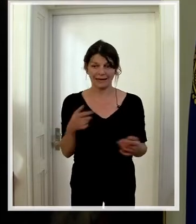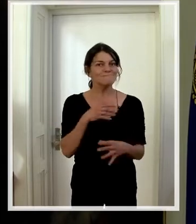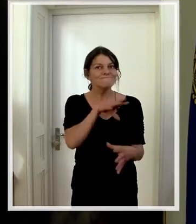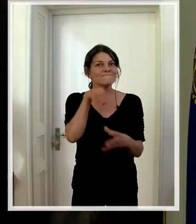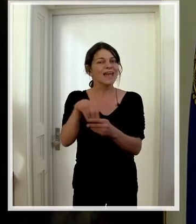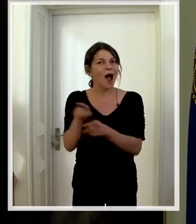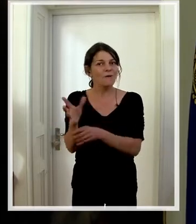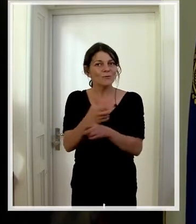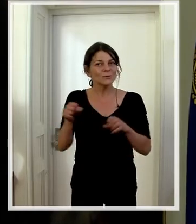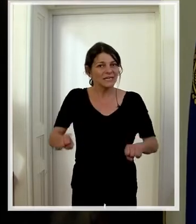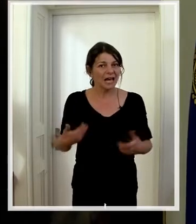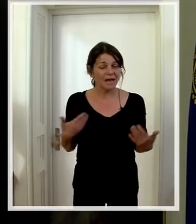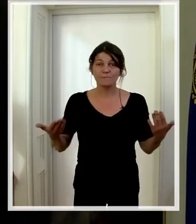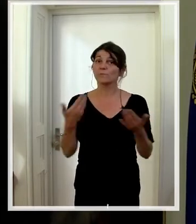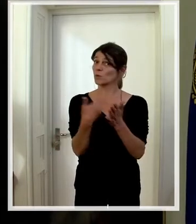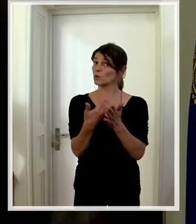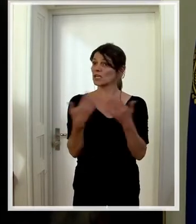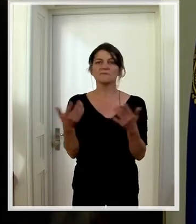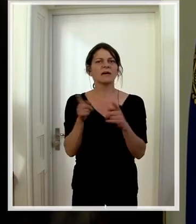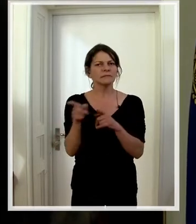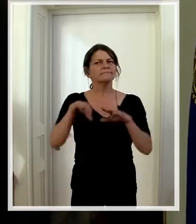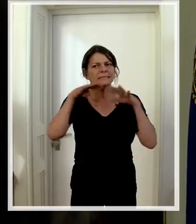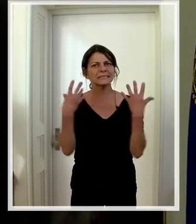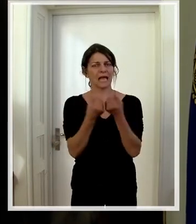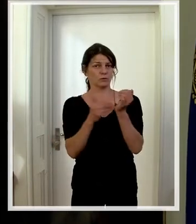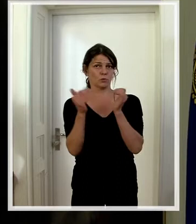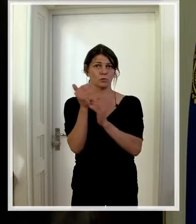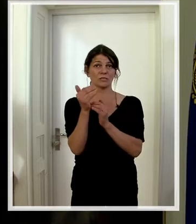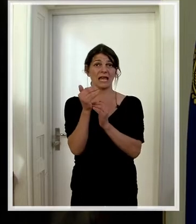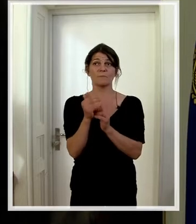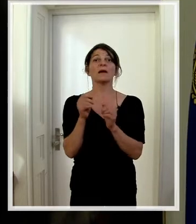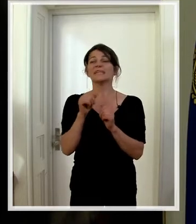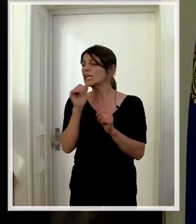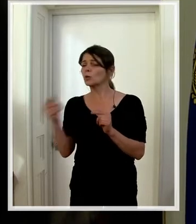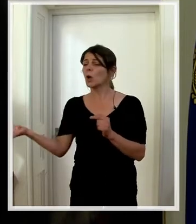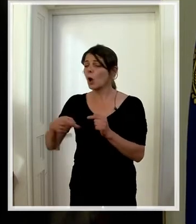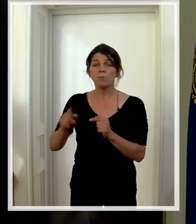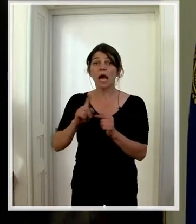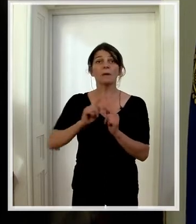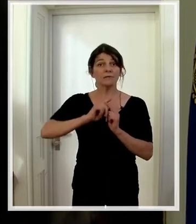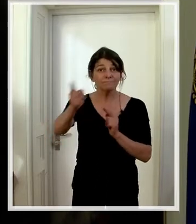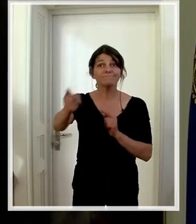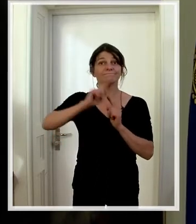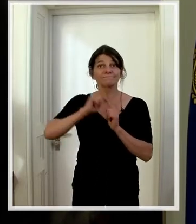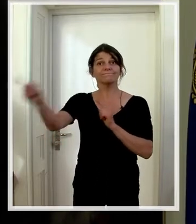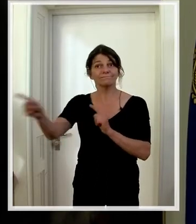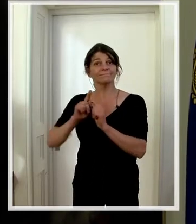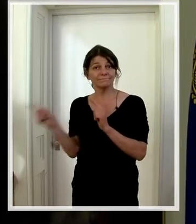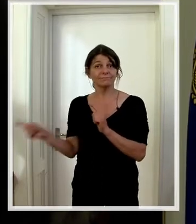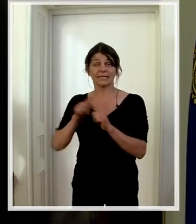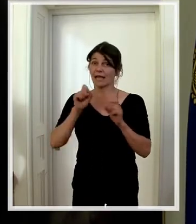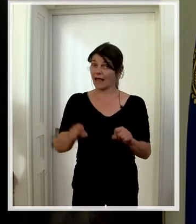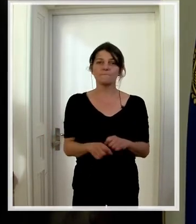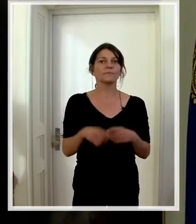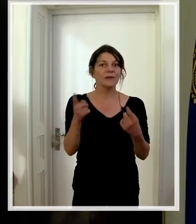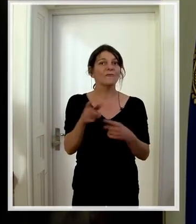nutzen könnte. Und von dem her ist es eben ein Gesamtsystem, wo in beide Richtungen funktioniert und wo am Schluss allen etwas bringt, sogar